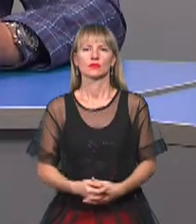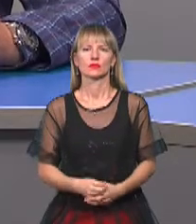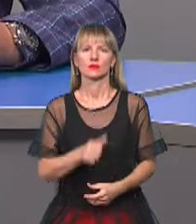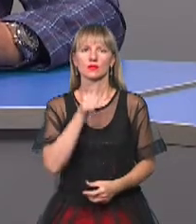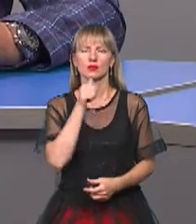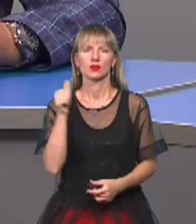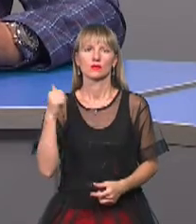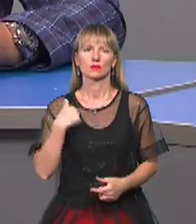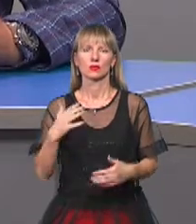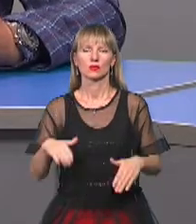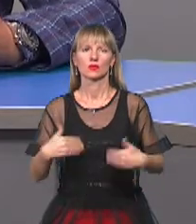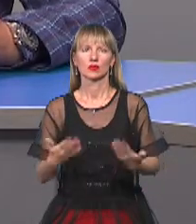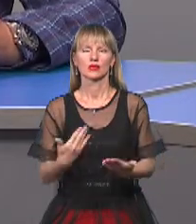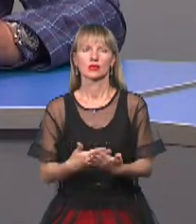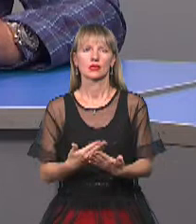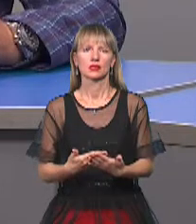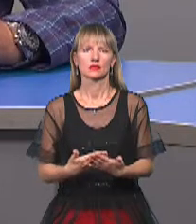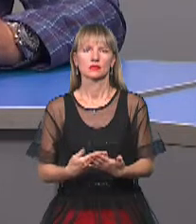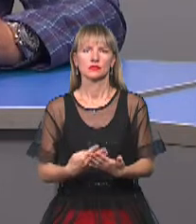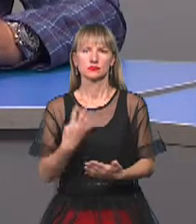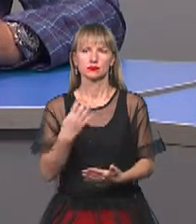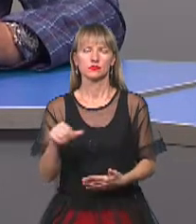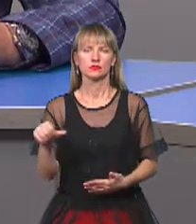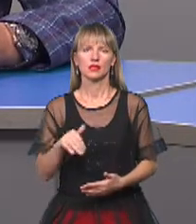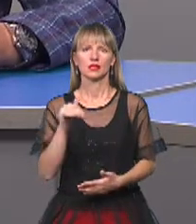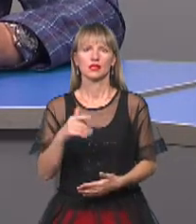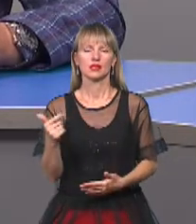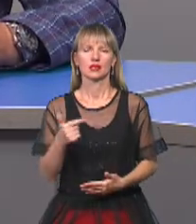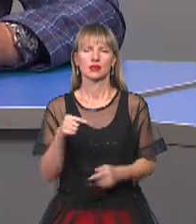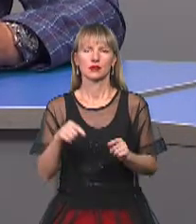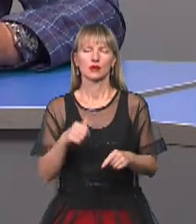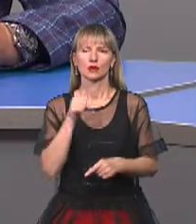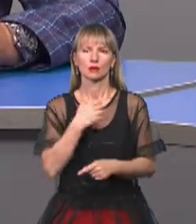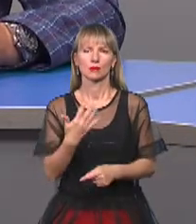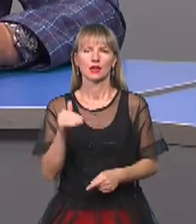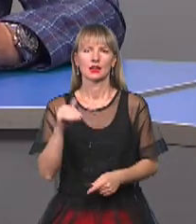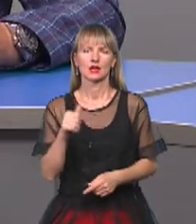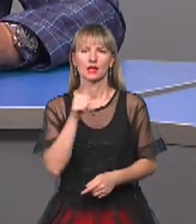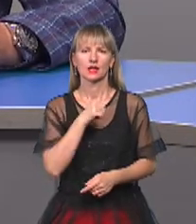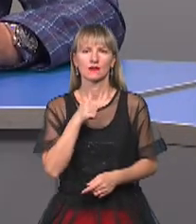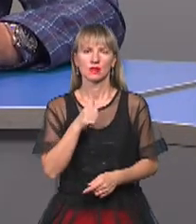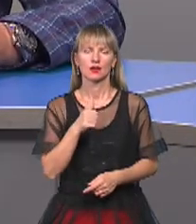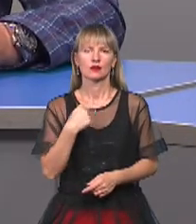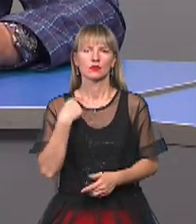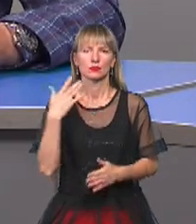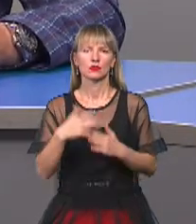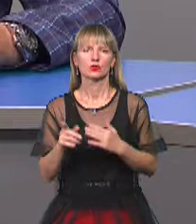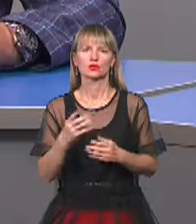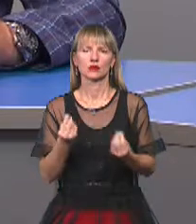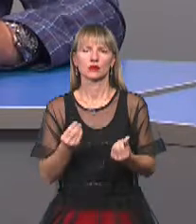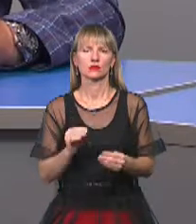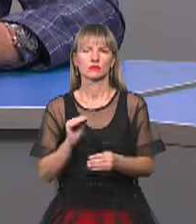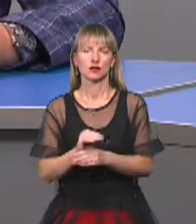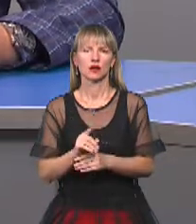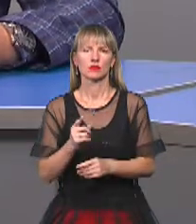ми пропонували десь близько 4,5 тисяч гривень, цьогоріч там від 5 тисяч гривень. Ми розуміємо, що трохи інфляція є,